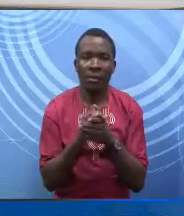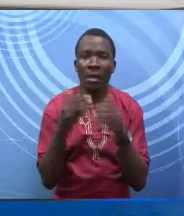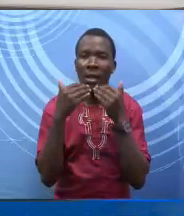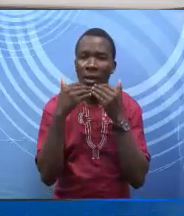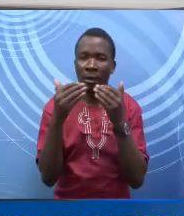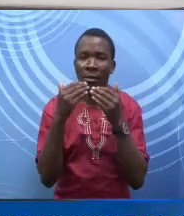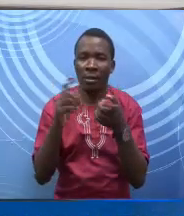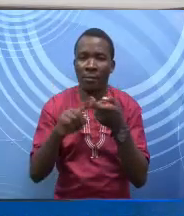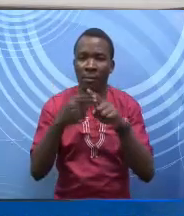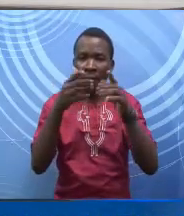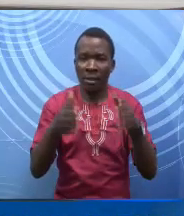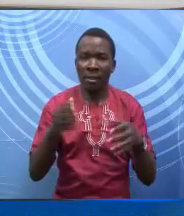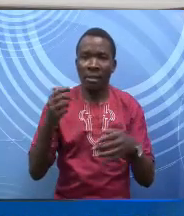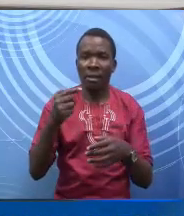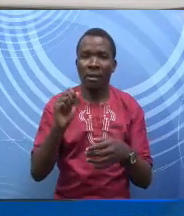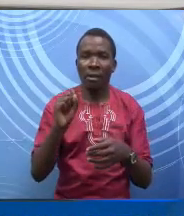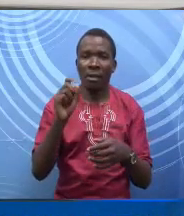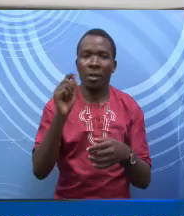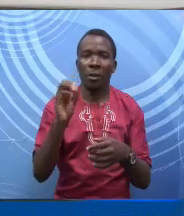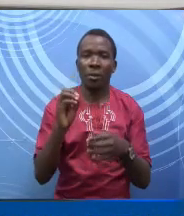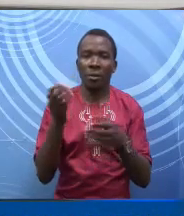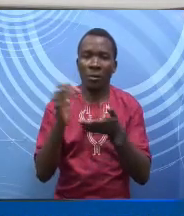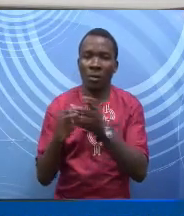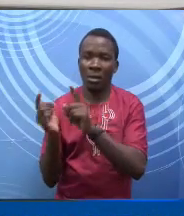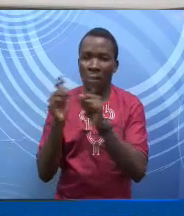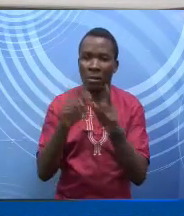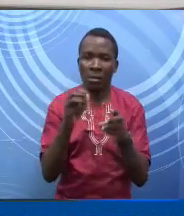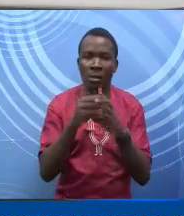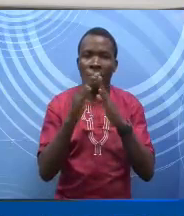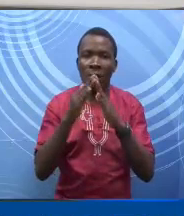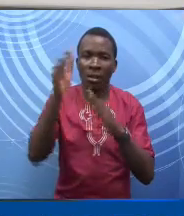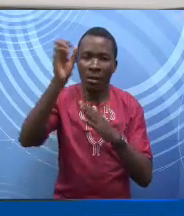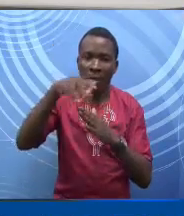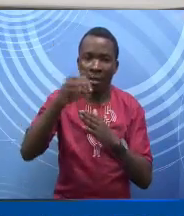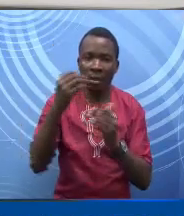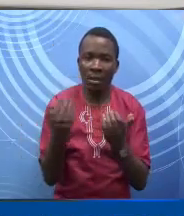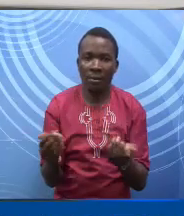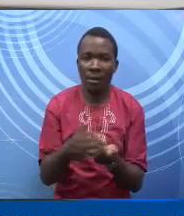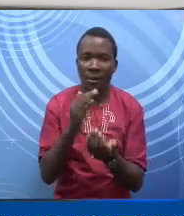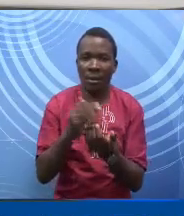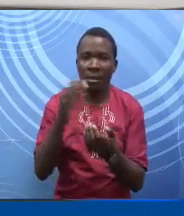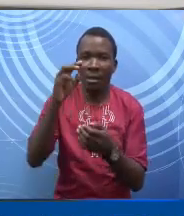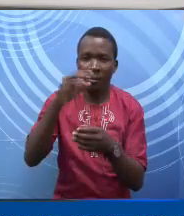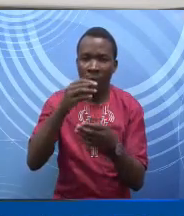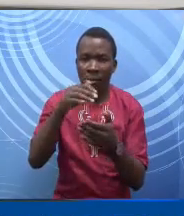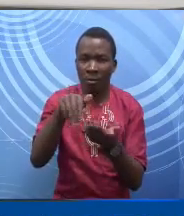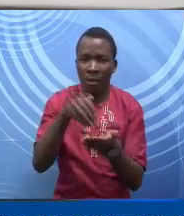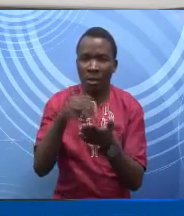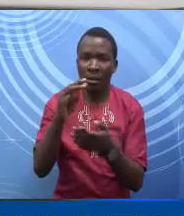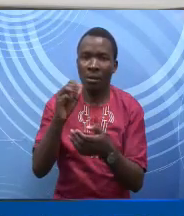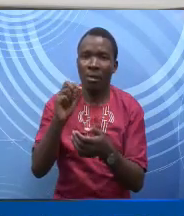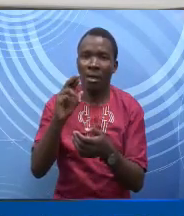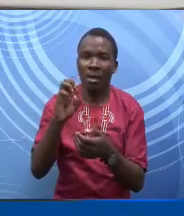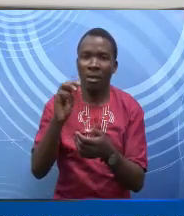Arakoze mugenzi wacu Gaston Nirembere tugarutse hano mu mujyi wa Kigali abana barererwa mu kigo cya Centre Marembo giherereye mu karere ka